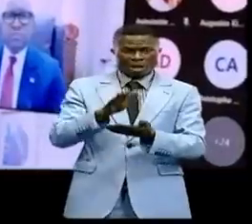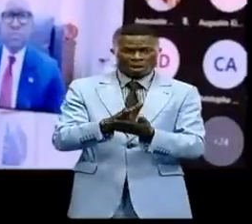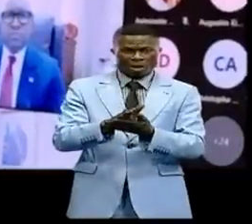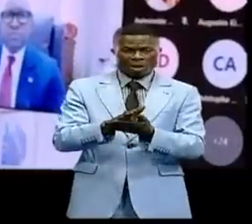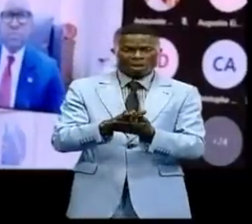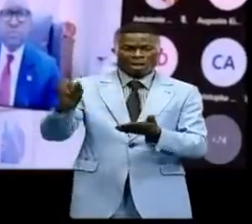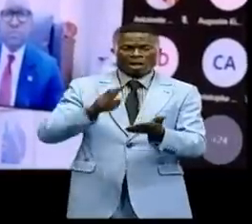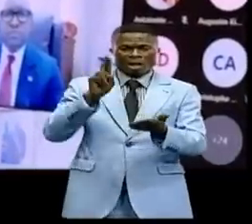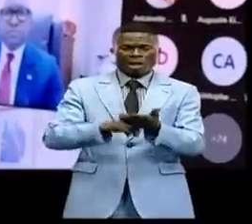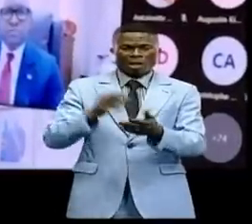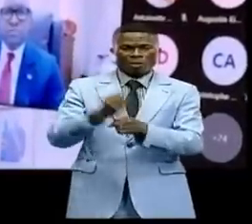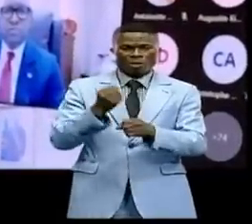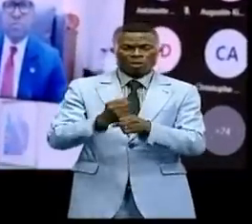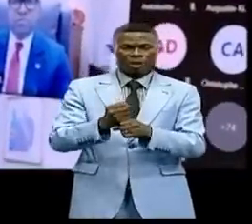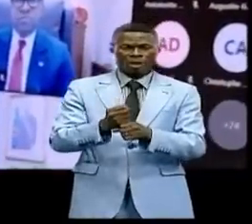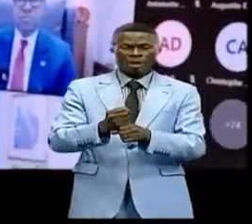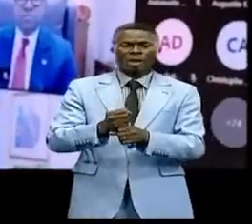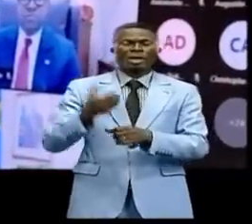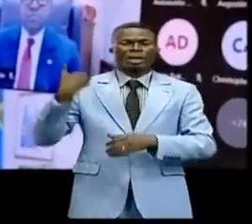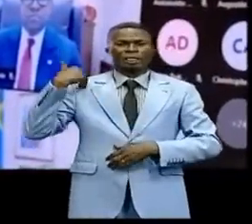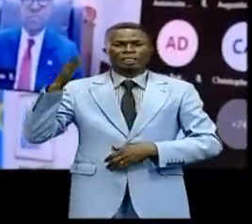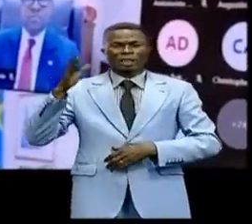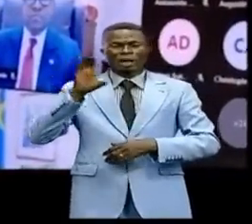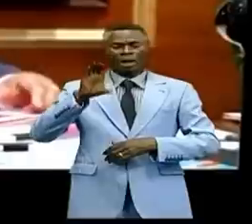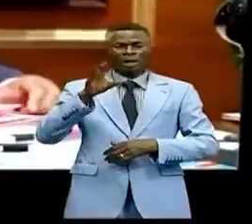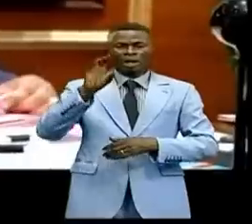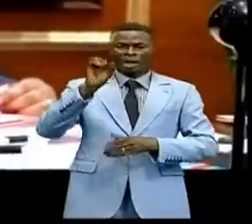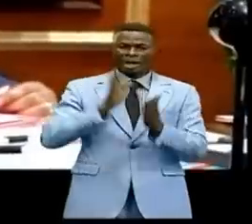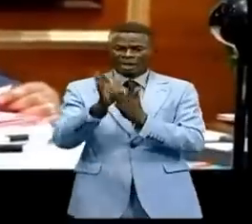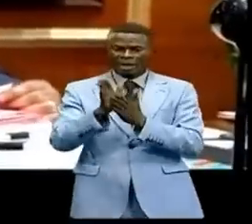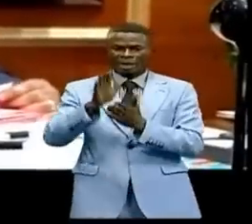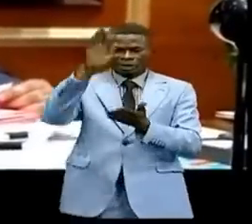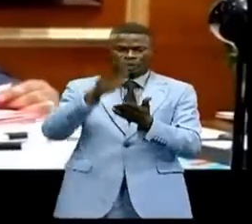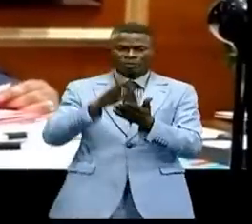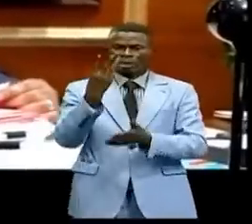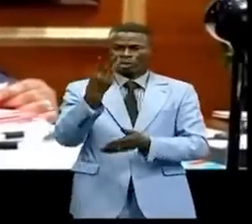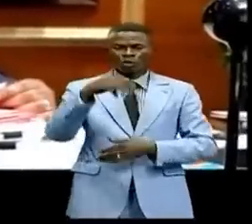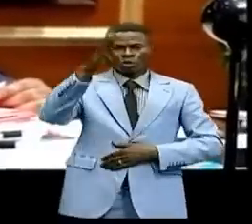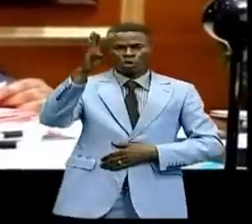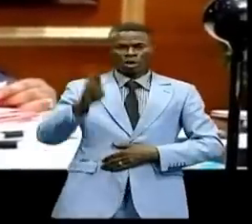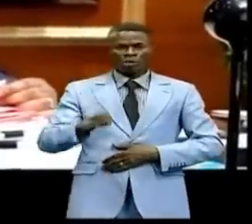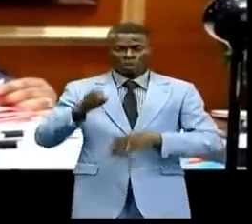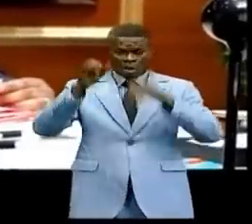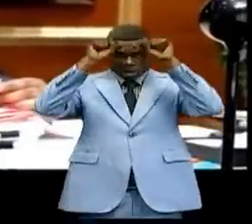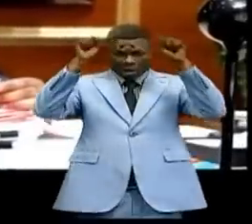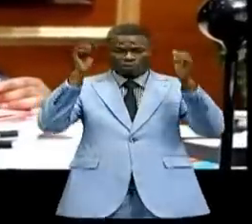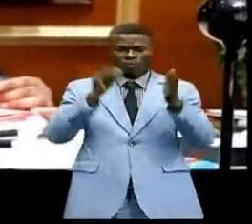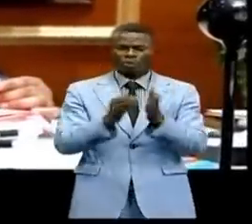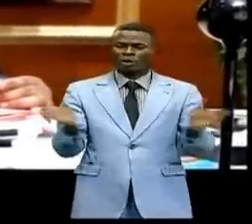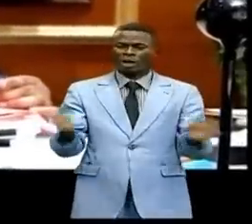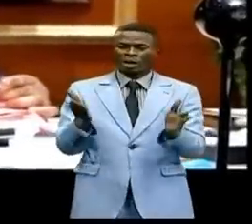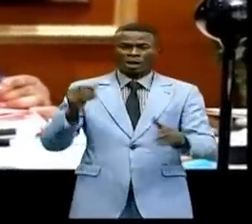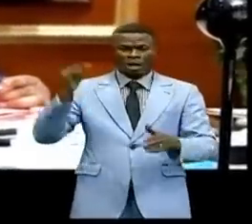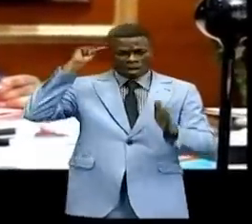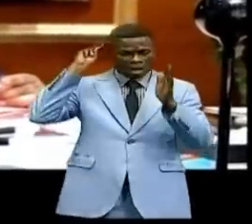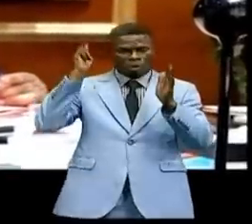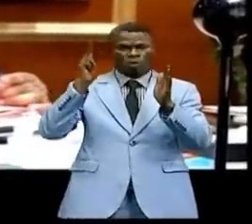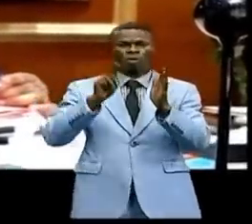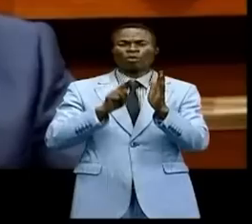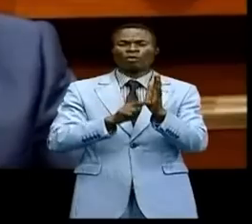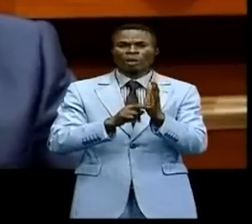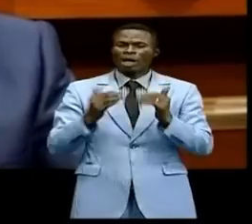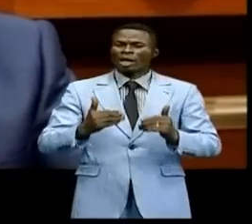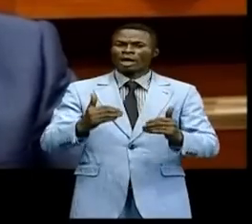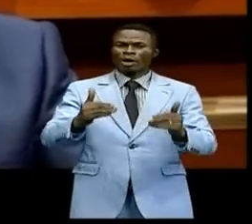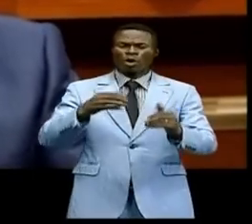l'impôt professionnel sur le revenu IPR de 15 à 3%. Le président de la République a encouragé le gouvernement à